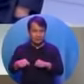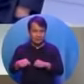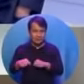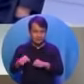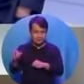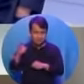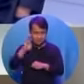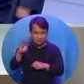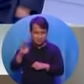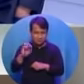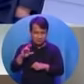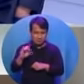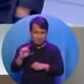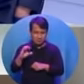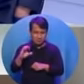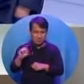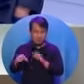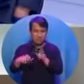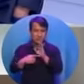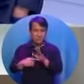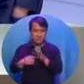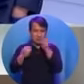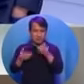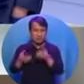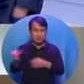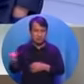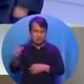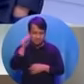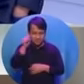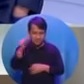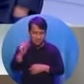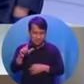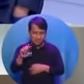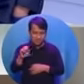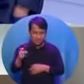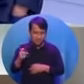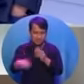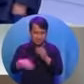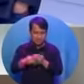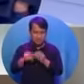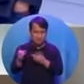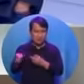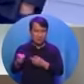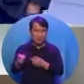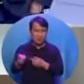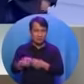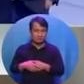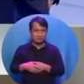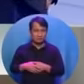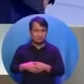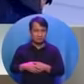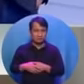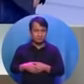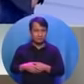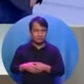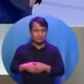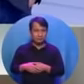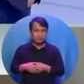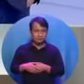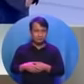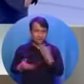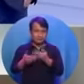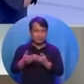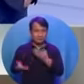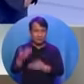Mr. Bringas, Sir Alex? Sir Alex? Yes, sir. Okay. Una sa lahat, sir, nice kong pisa.